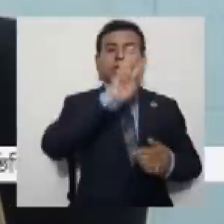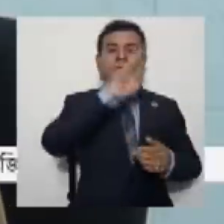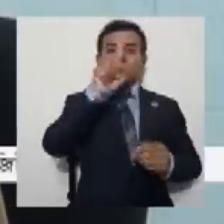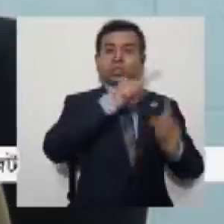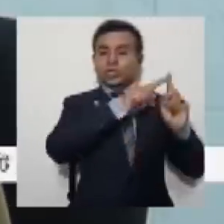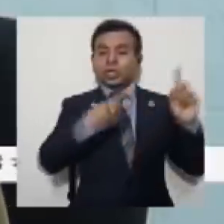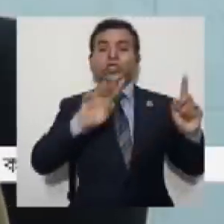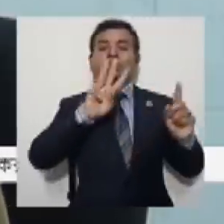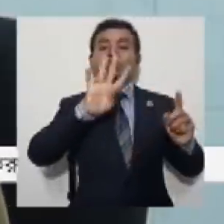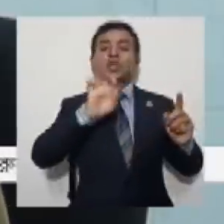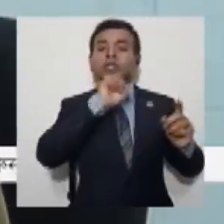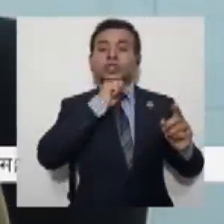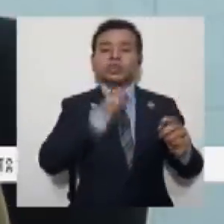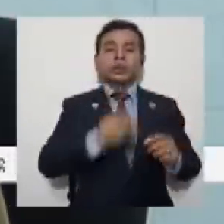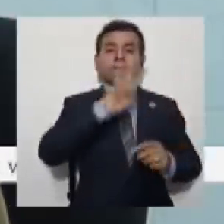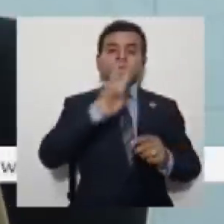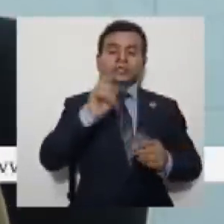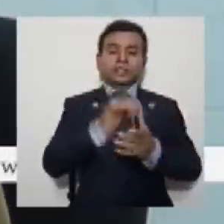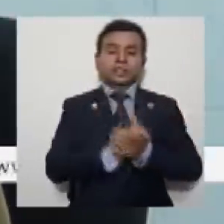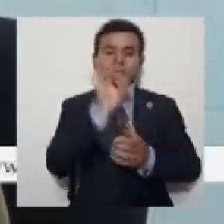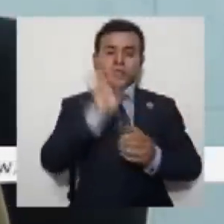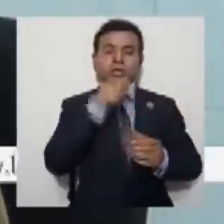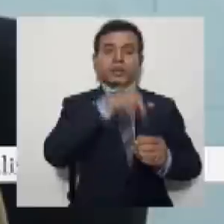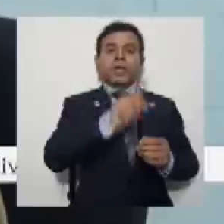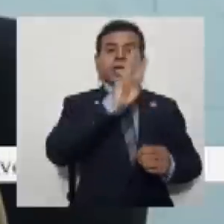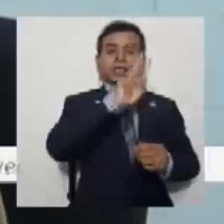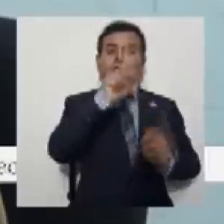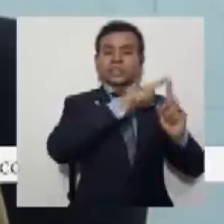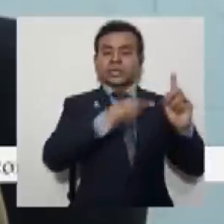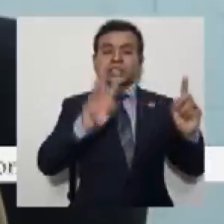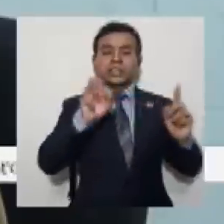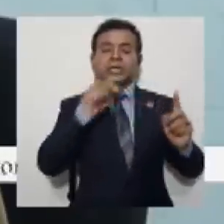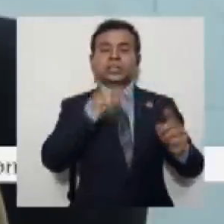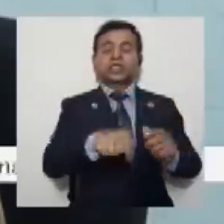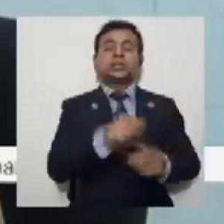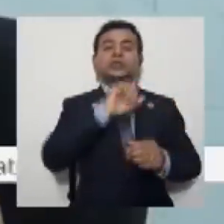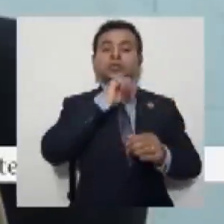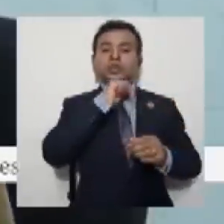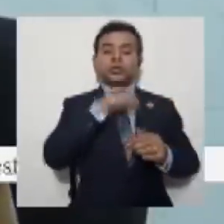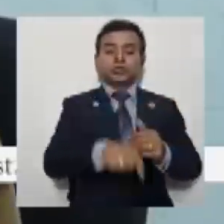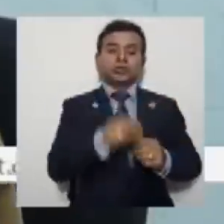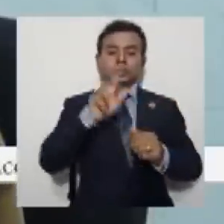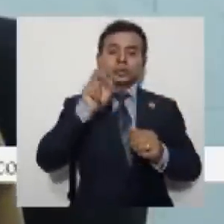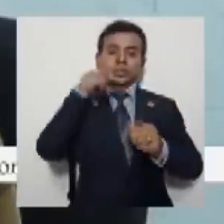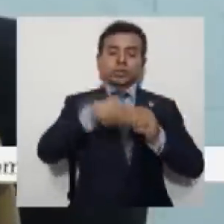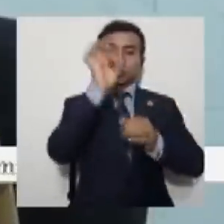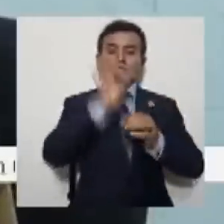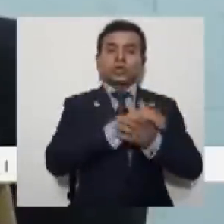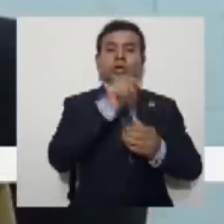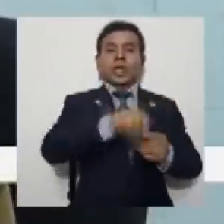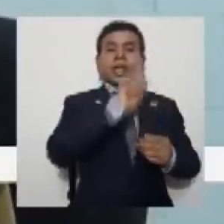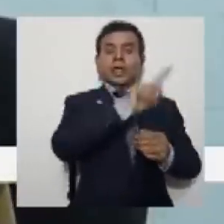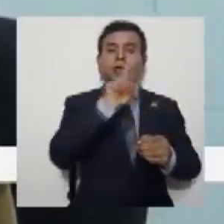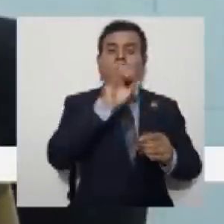31 থেকে 30 24 শতাংশ 11 থেকে 20 বছর বয়সে 8 শতাংশ এবং 10 এবং 10-এর নিচেও 3 শতাংশ আমরা আক্রান্ত